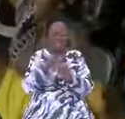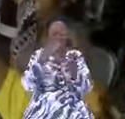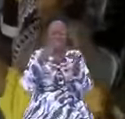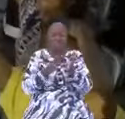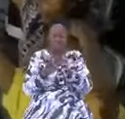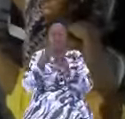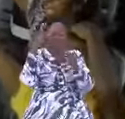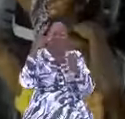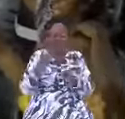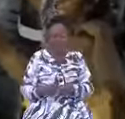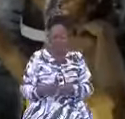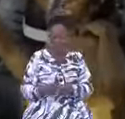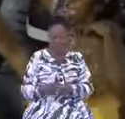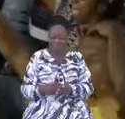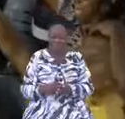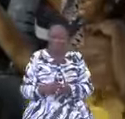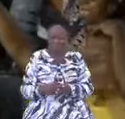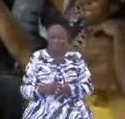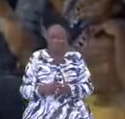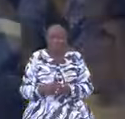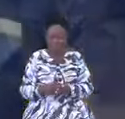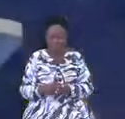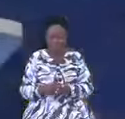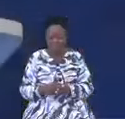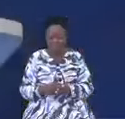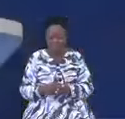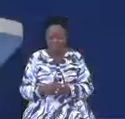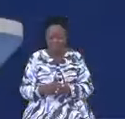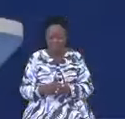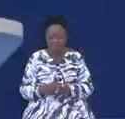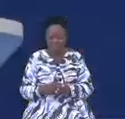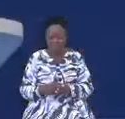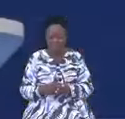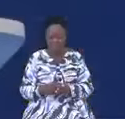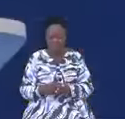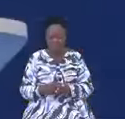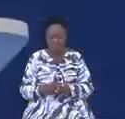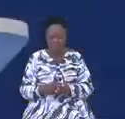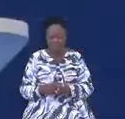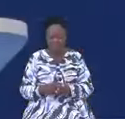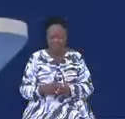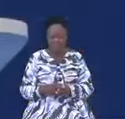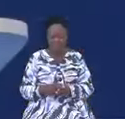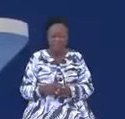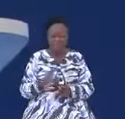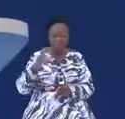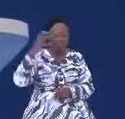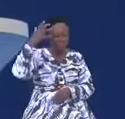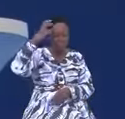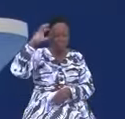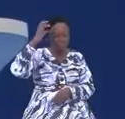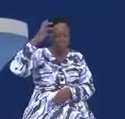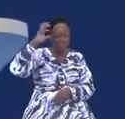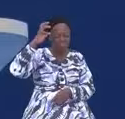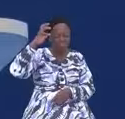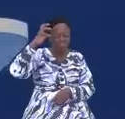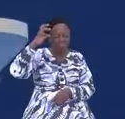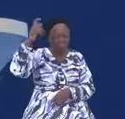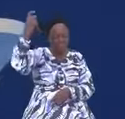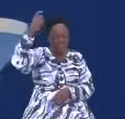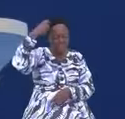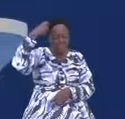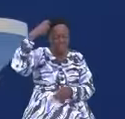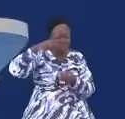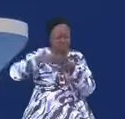cette folie s'était invitée problème de cerveau soit guérie au nom